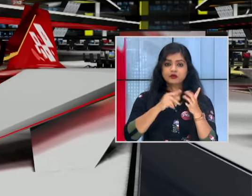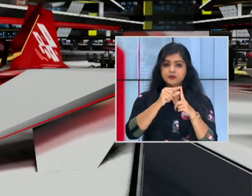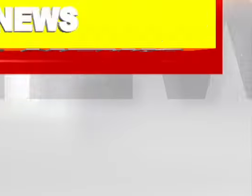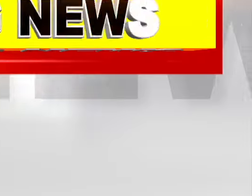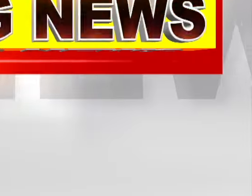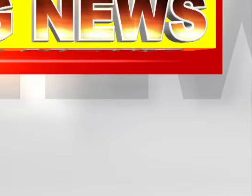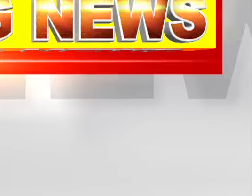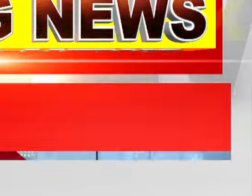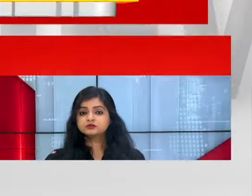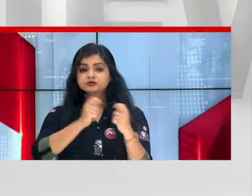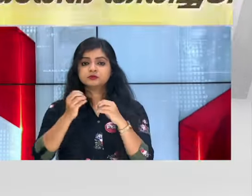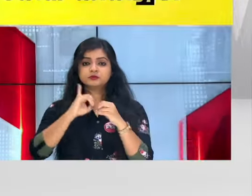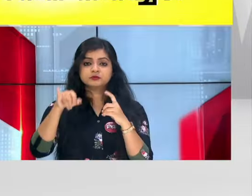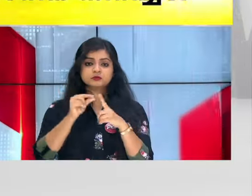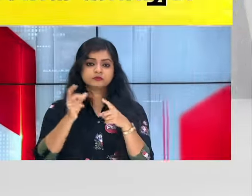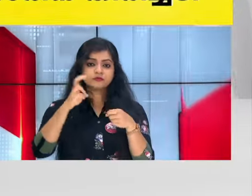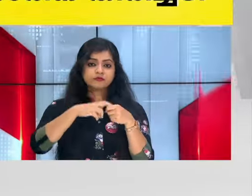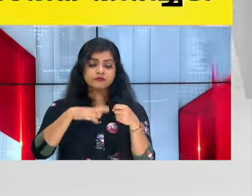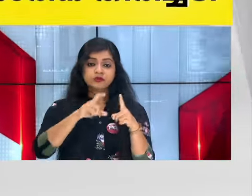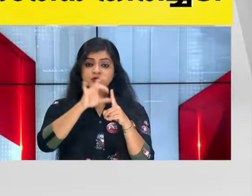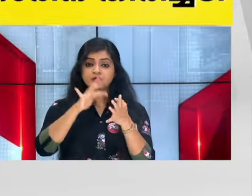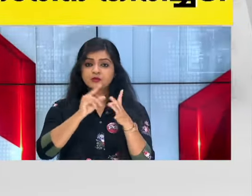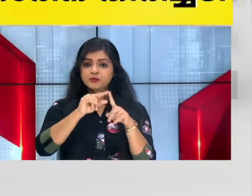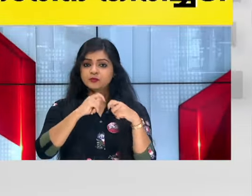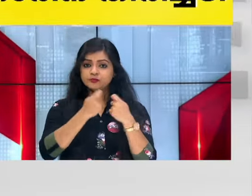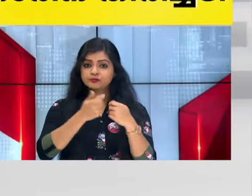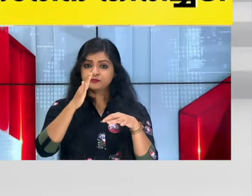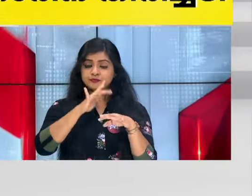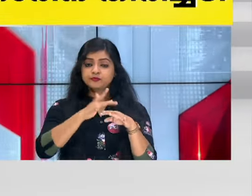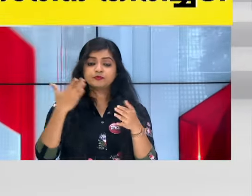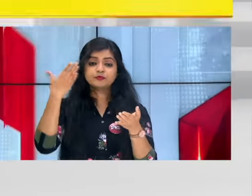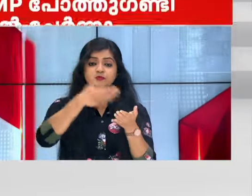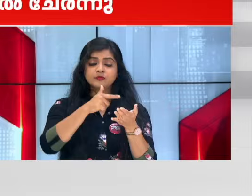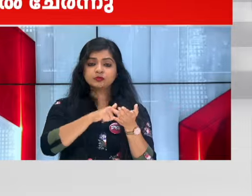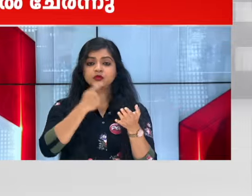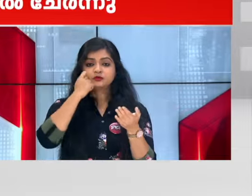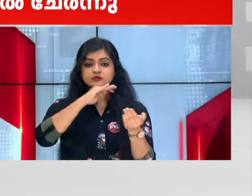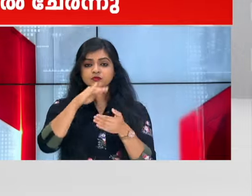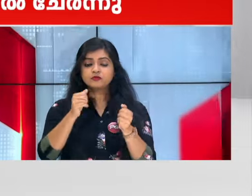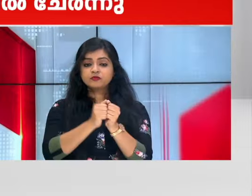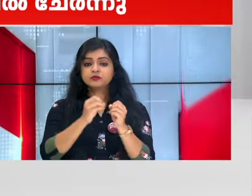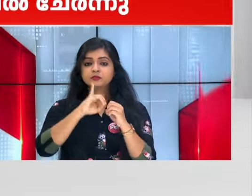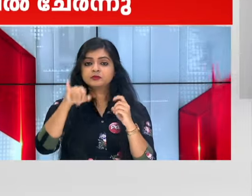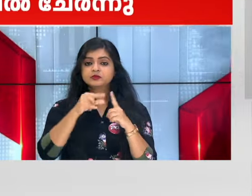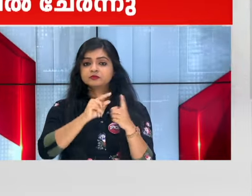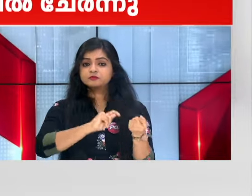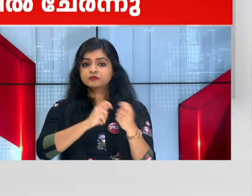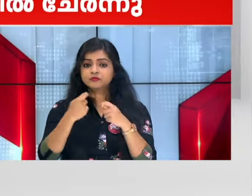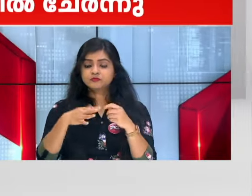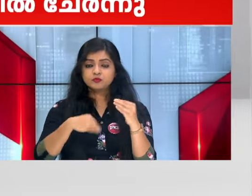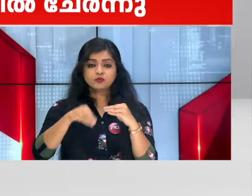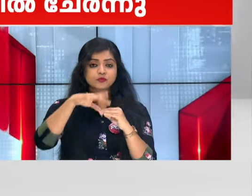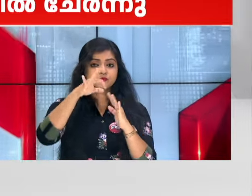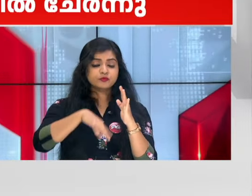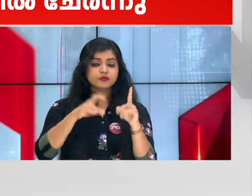ജെ പിയിൽ ചേർന്നു. ഡൽഹിയിലെ പാർട്ടി ആസ്ഥാനത്തെത്തി അംഗത്വമെടുത്തു. മകൻ ഭാരത് പ്രസാദും ബി ജെ പിയും ചേർന്നിട്ടുണ്ട്. ബൽറാം നെടുങ്ങാടി ഡൽഹിയിൽ നിന്ന്